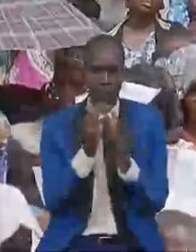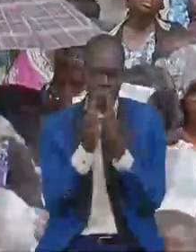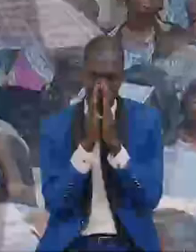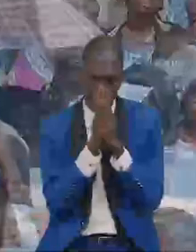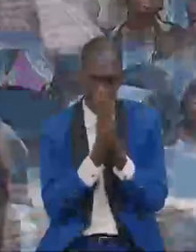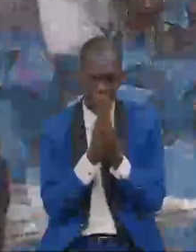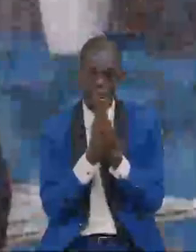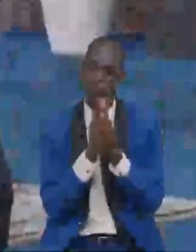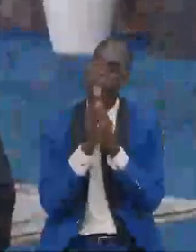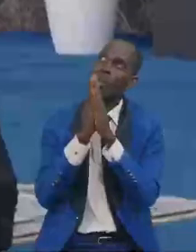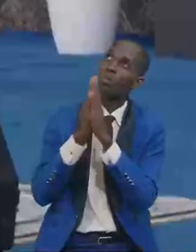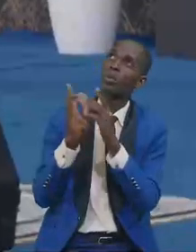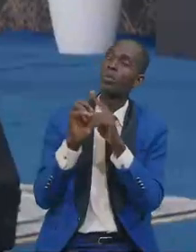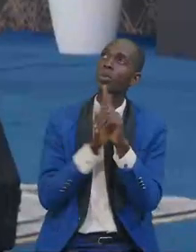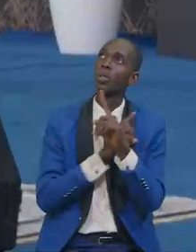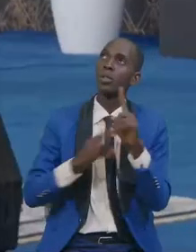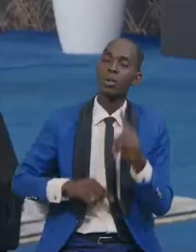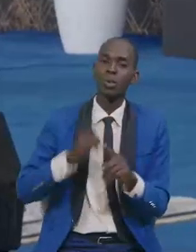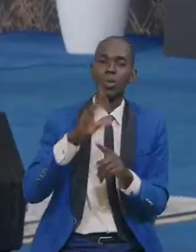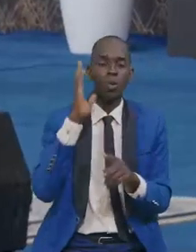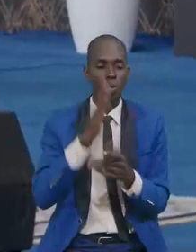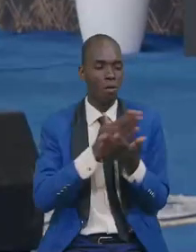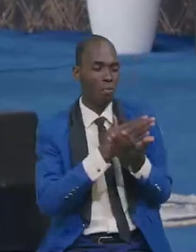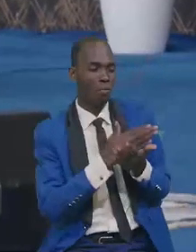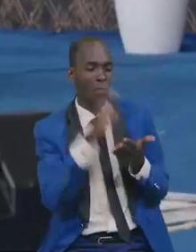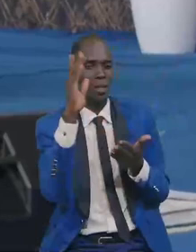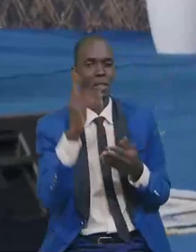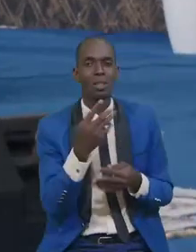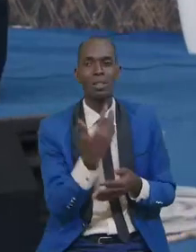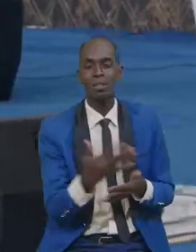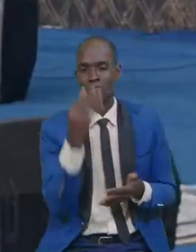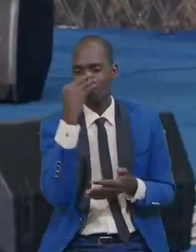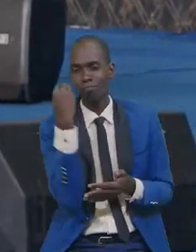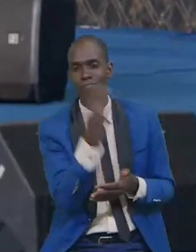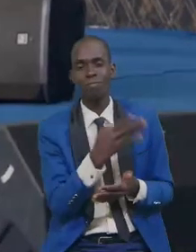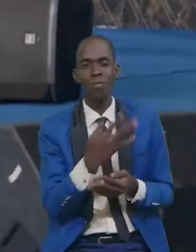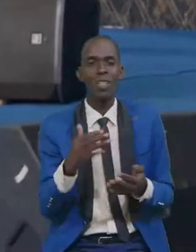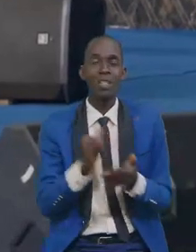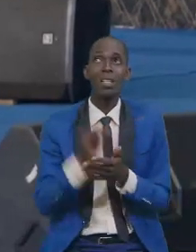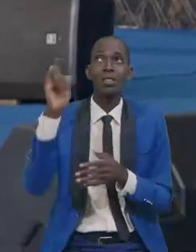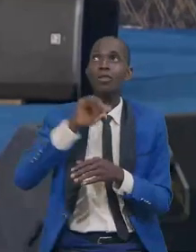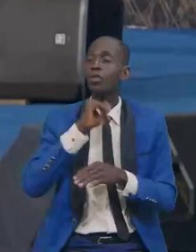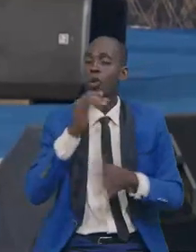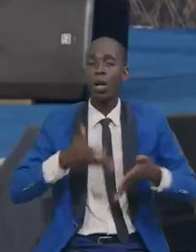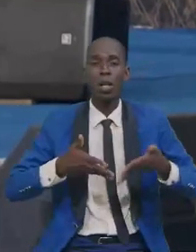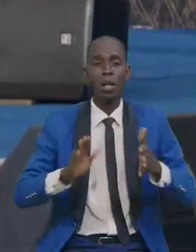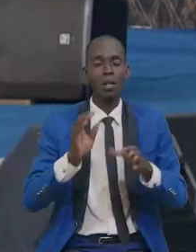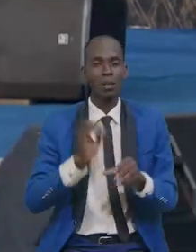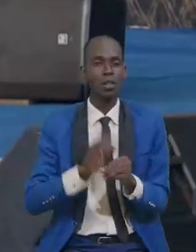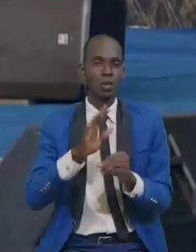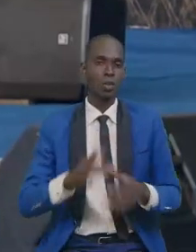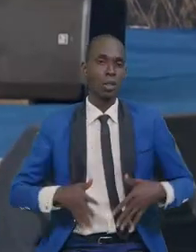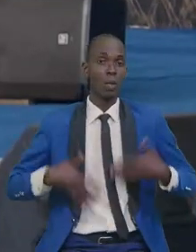tu pries, tu cherches sa face et tu abandonnes les choses qui n'approuvent pas dans ta